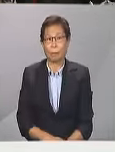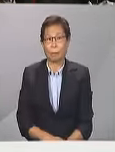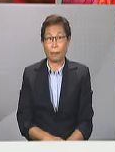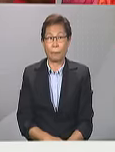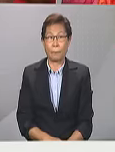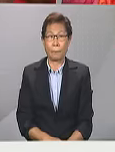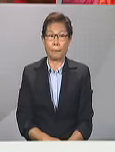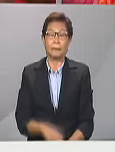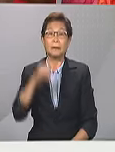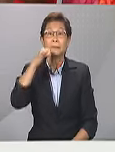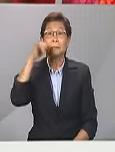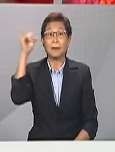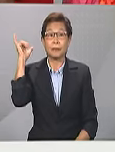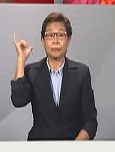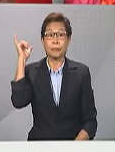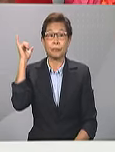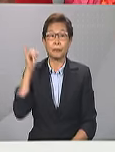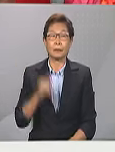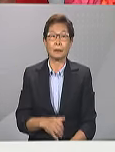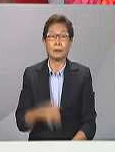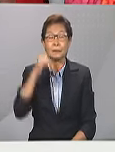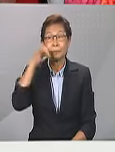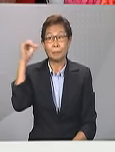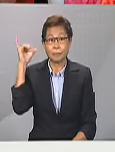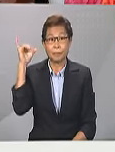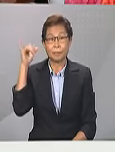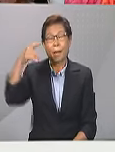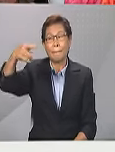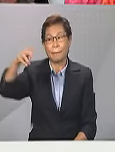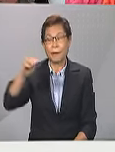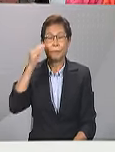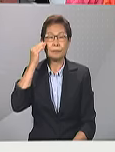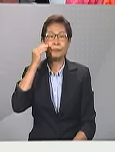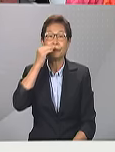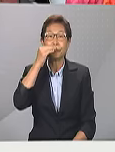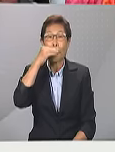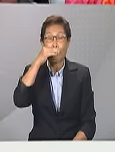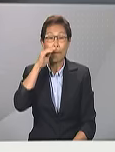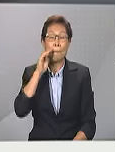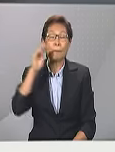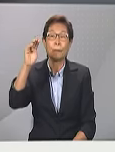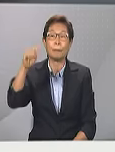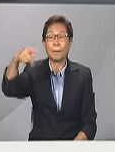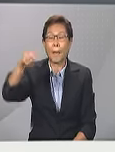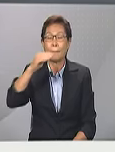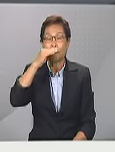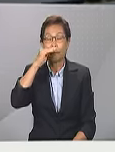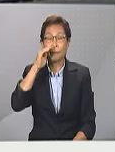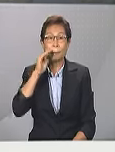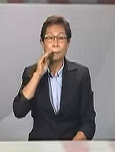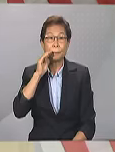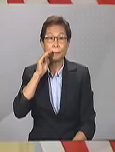Hai semalam yang amat borman Perdana Menteri dan srimudin mama